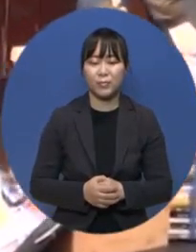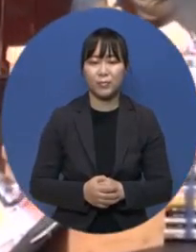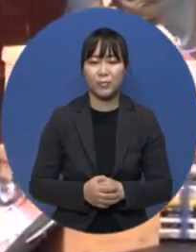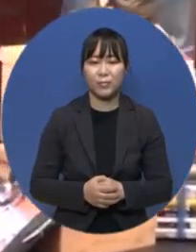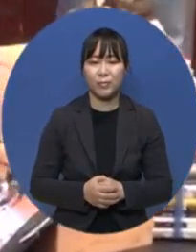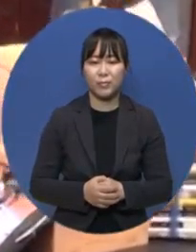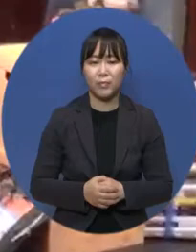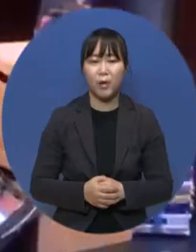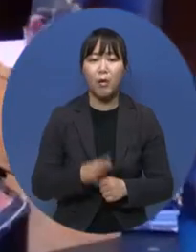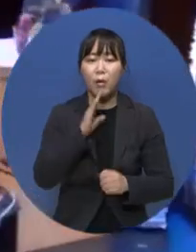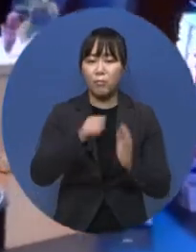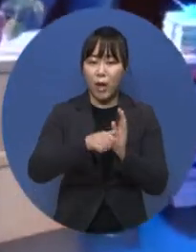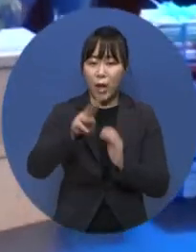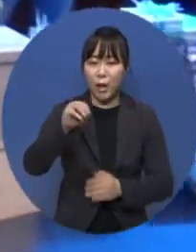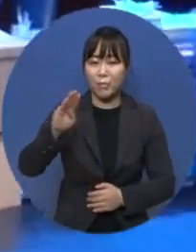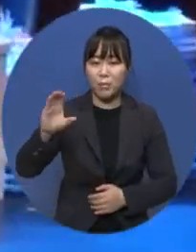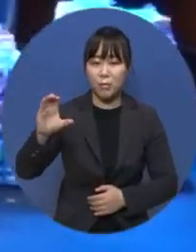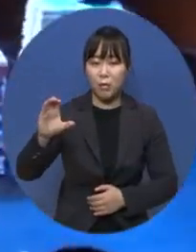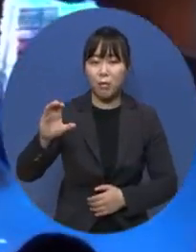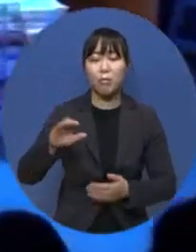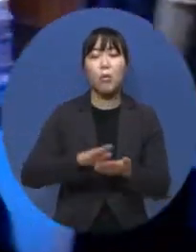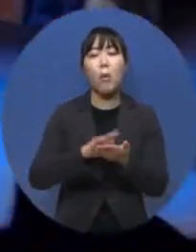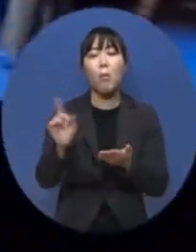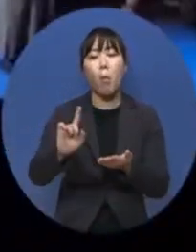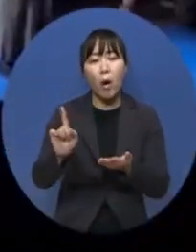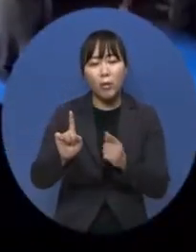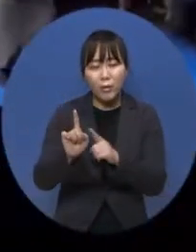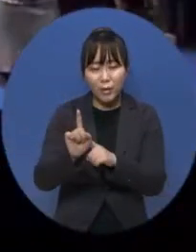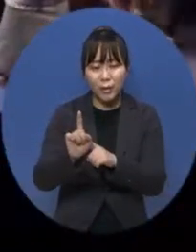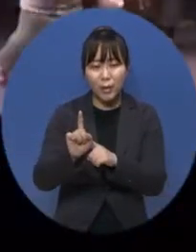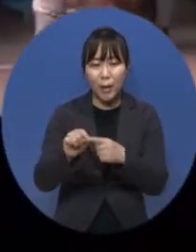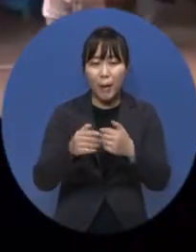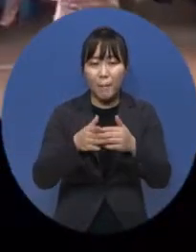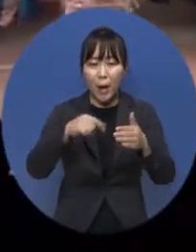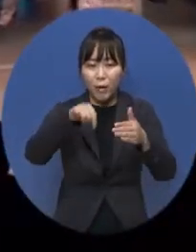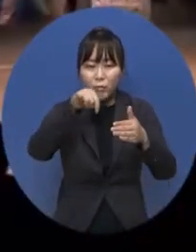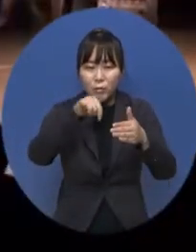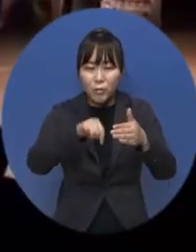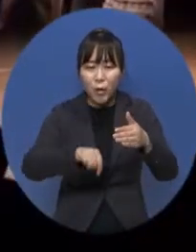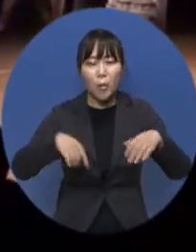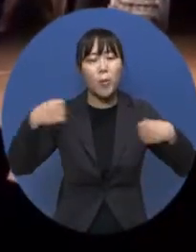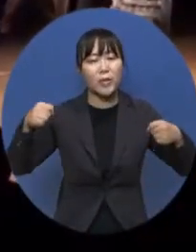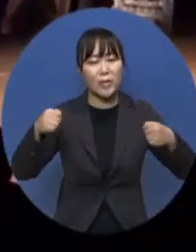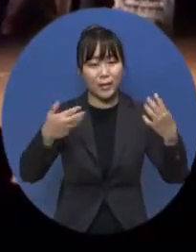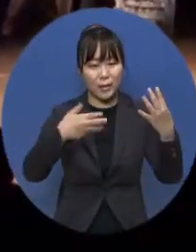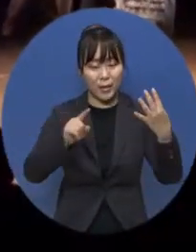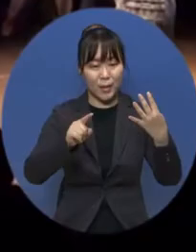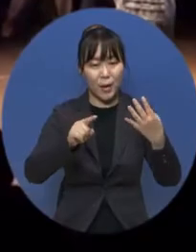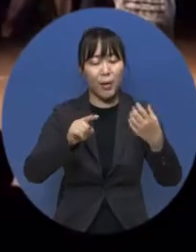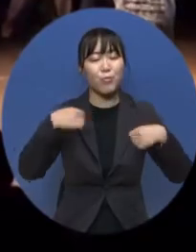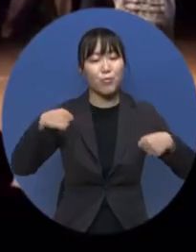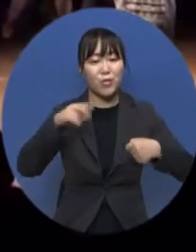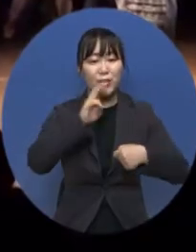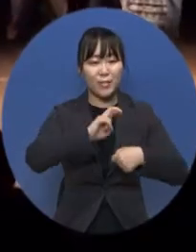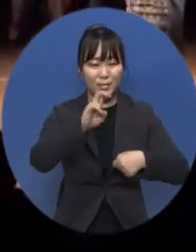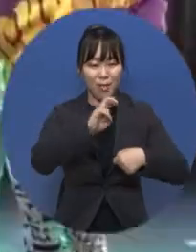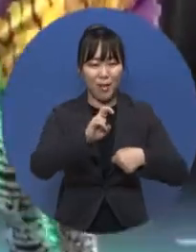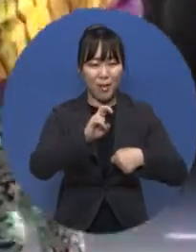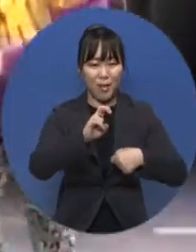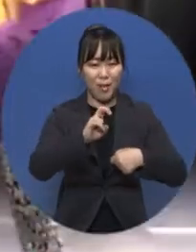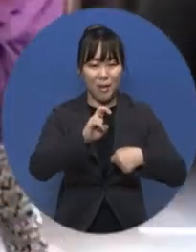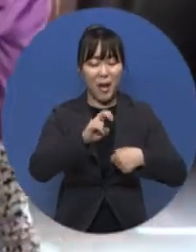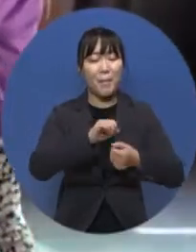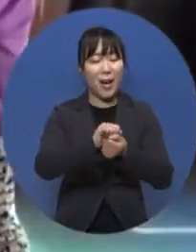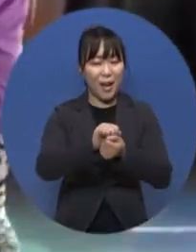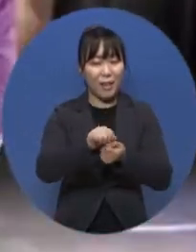연일 화제가 되고 있는 MBC 놀면 뭐하니의 방구석 콘서트의 4차 라인업 뮤지컬 빨래가 공개되었습니다.